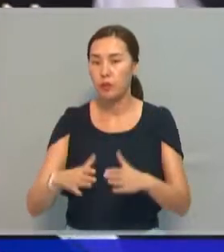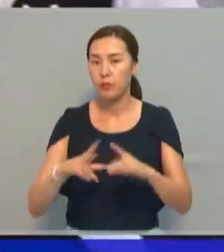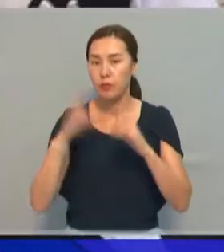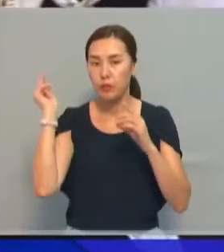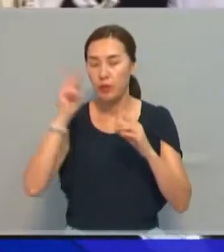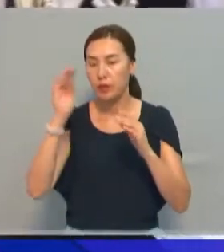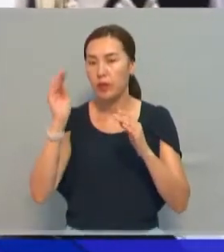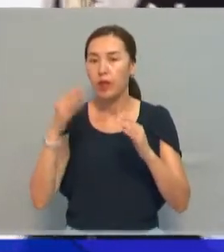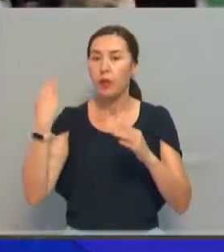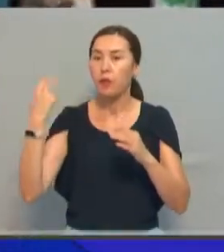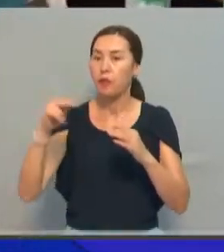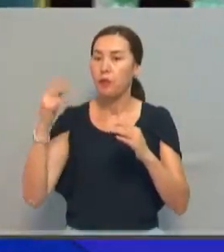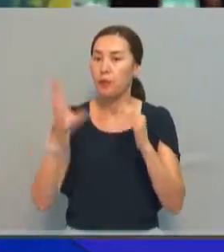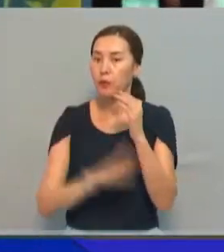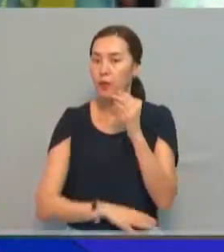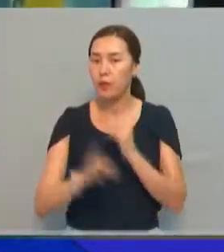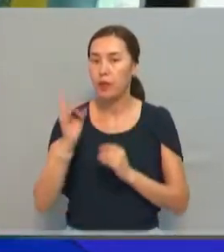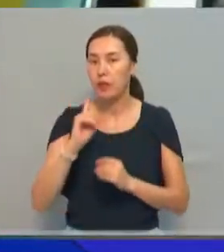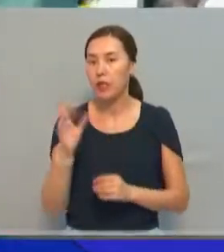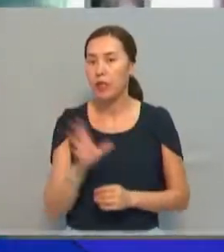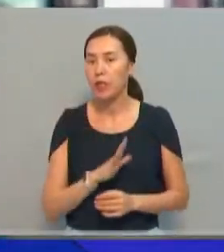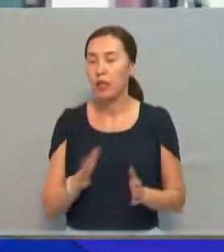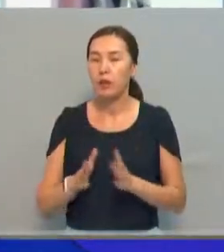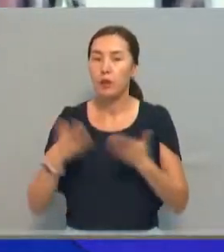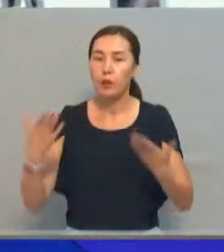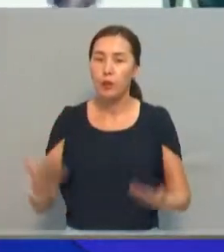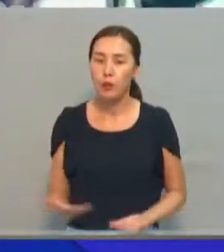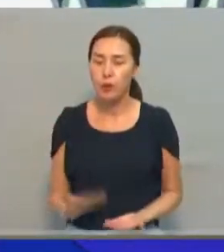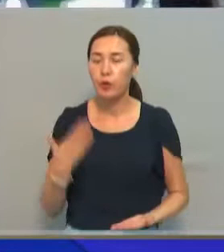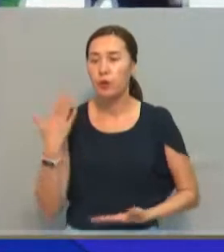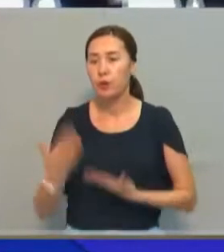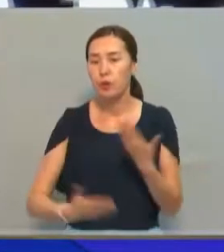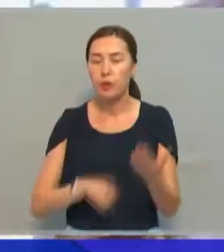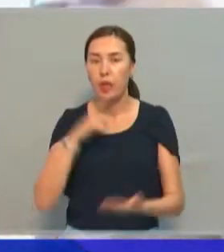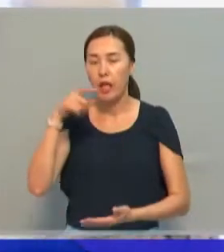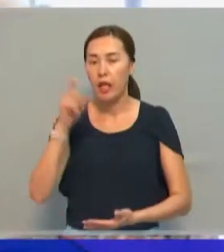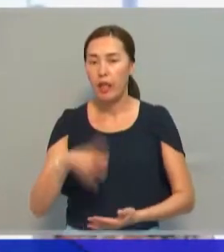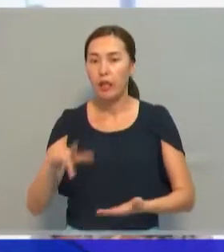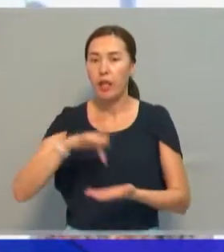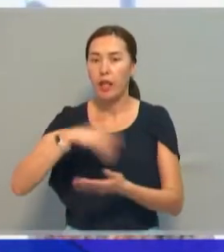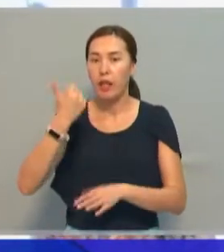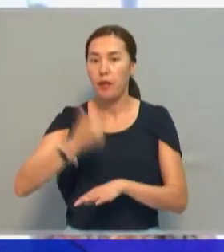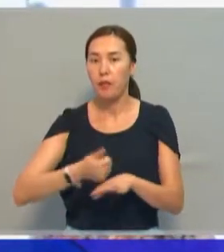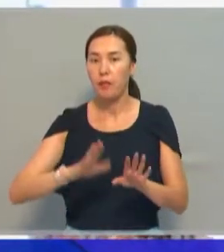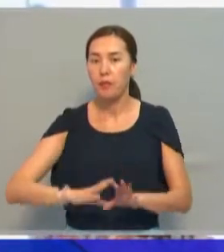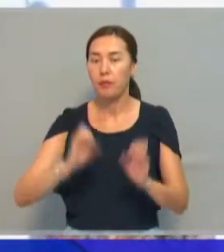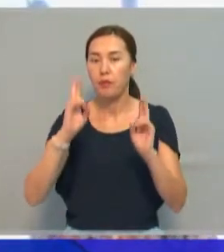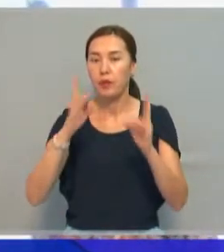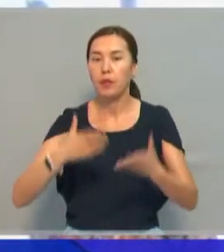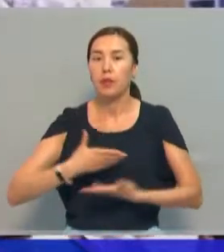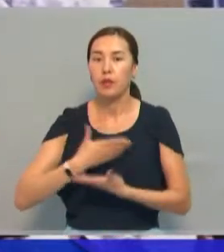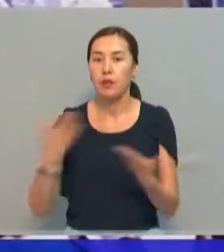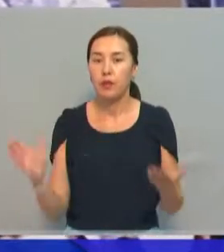мектеп қабырғасындағы қоңырау соңғы рет соғылды. Үлкен өмірге қадам басқалы тұрған талапкерлерді қала әкімінің орынбасары арнайы